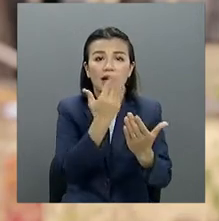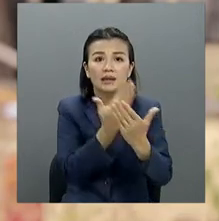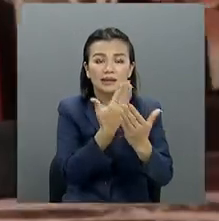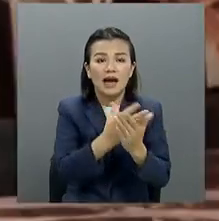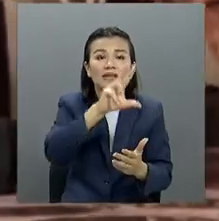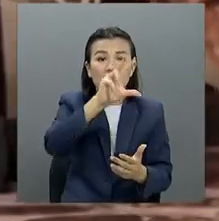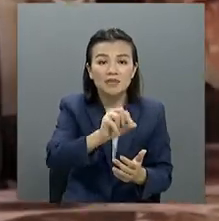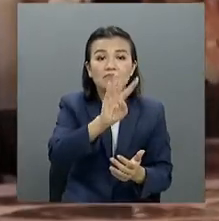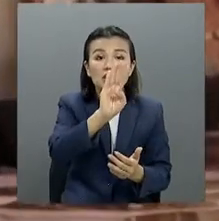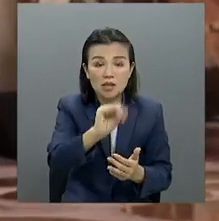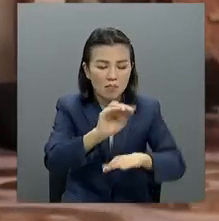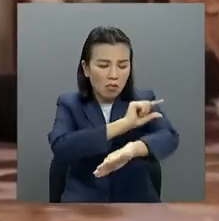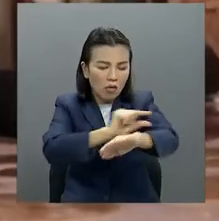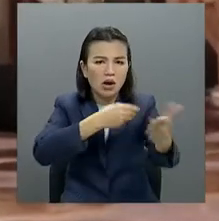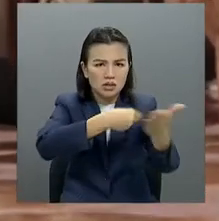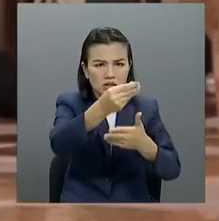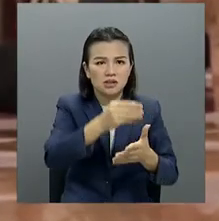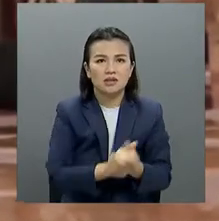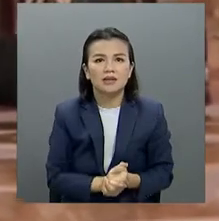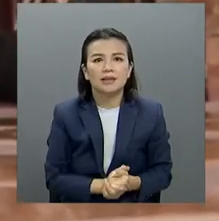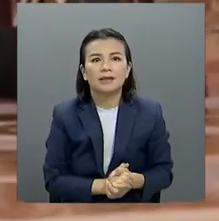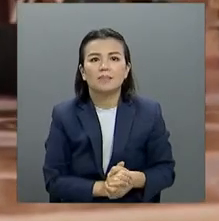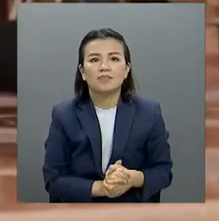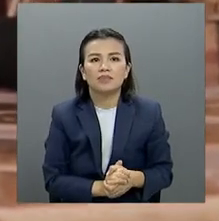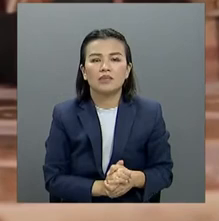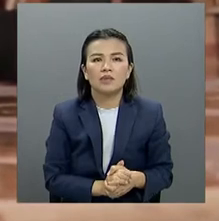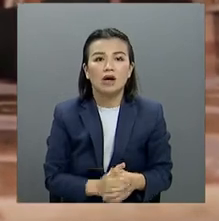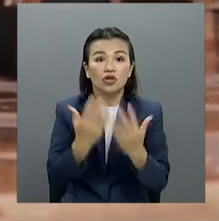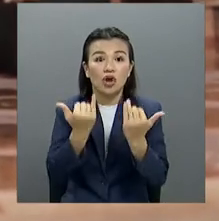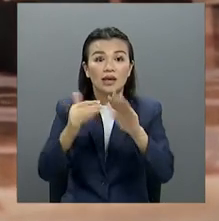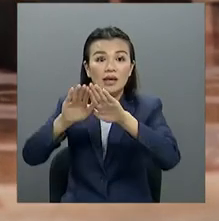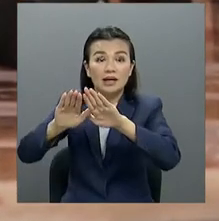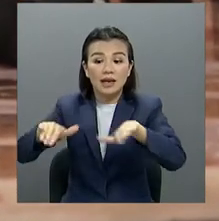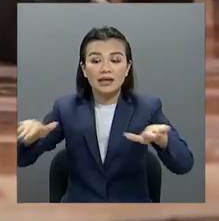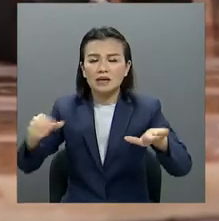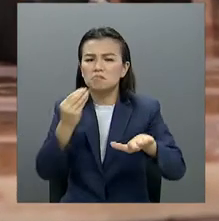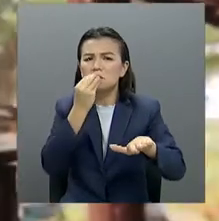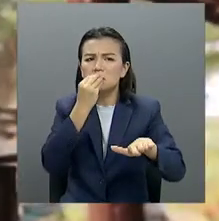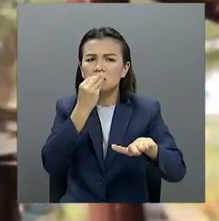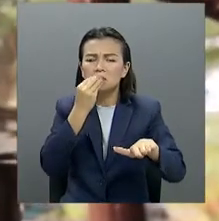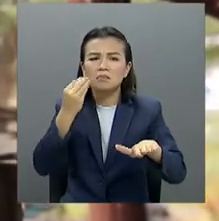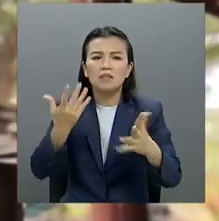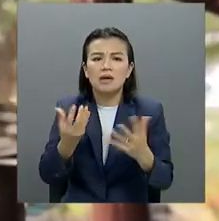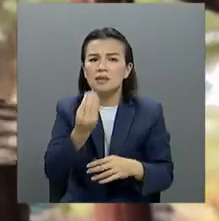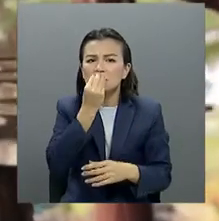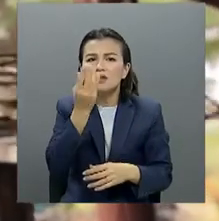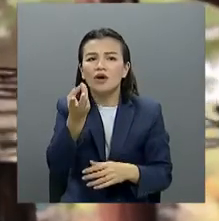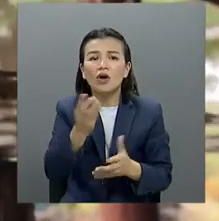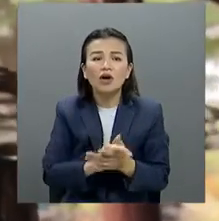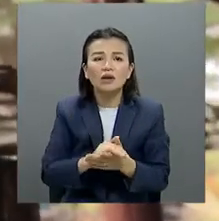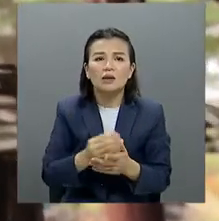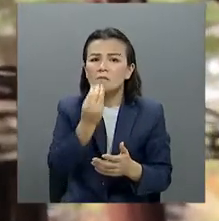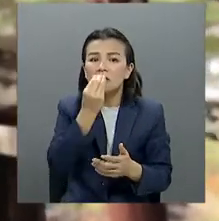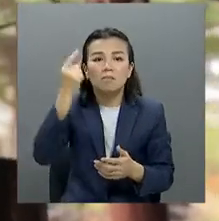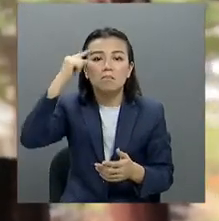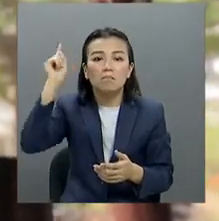แล้วเนาะครับละอ่อนมาเดียวมันบ่ให้กินมันกินเหมือนกันนะมันกินมันบ่ฮู้จัก